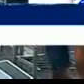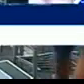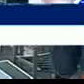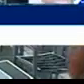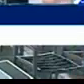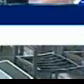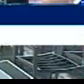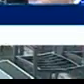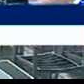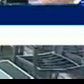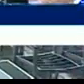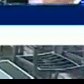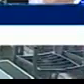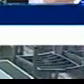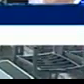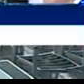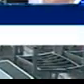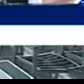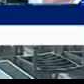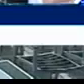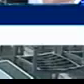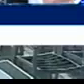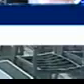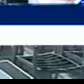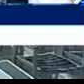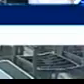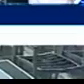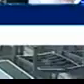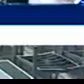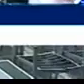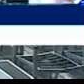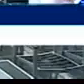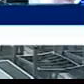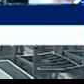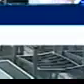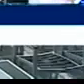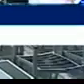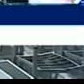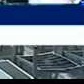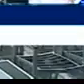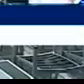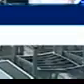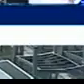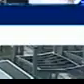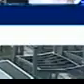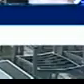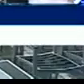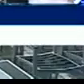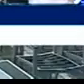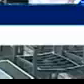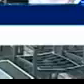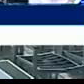Unde sunt emoțiile mai mari? Primurile sunt, nu știu, luminile diferă, nu, glumesc, sunt amândouă niște scene superbe. Nu știu dacă